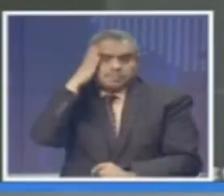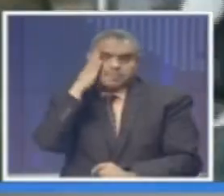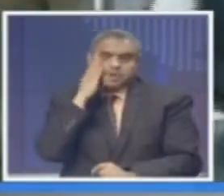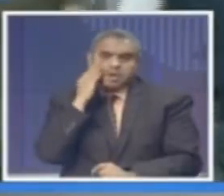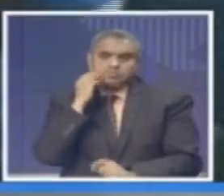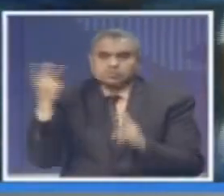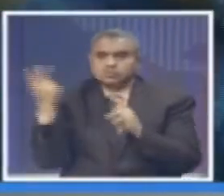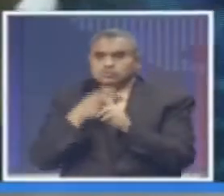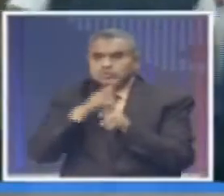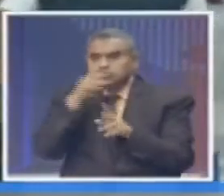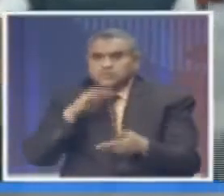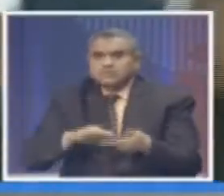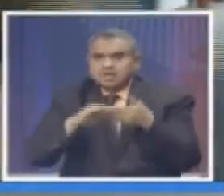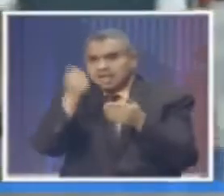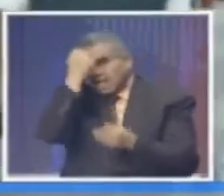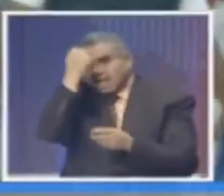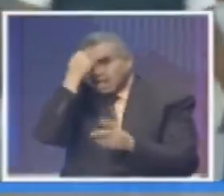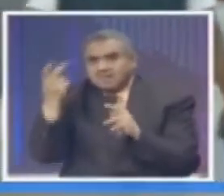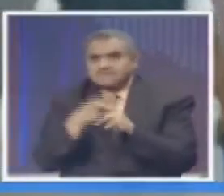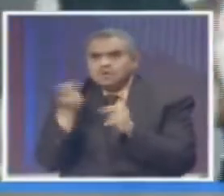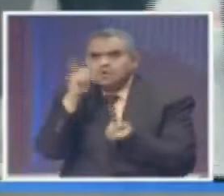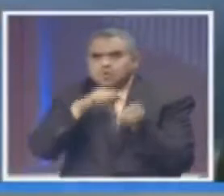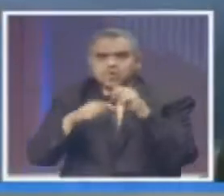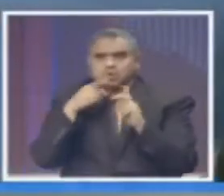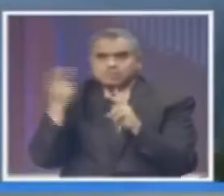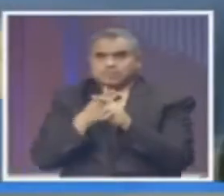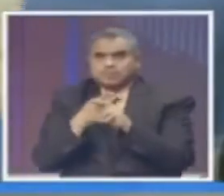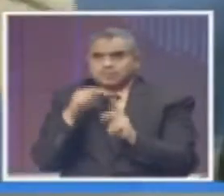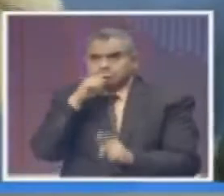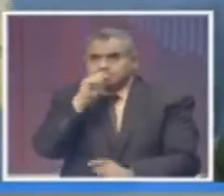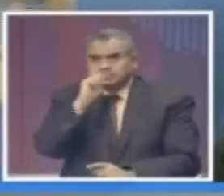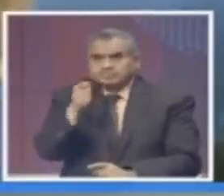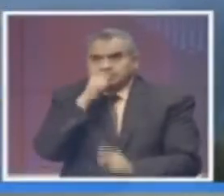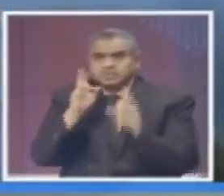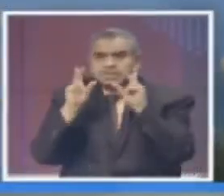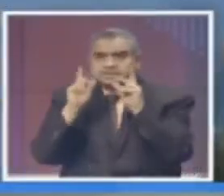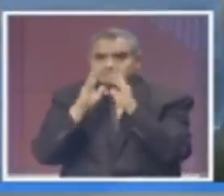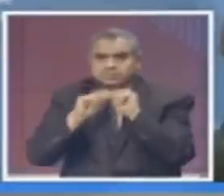الحيوي الذي يخدم آلاف المواطنين يوميا. سارة متولي، التلفزيون المصري.